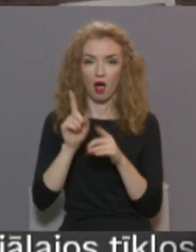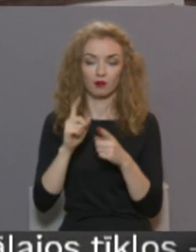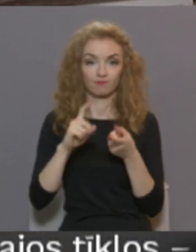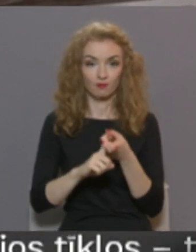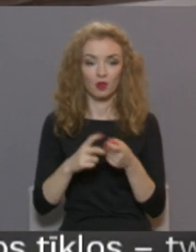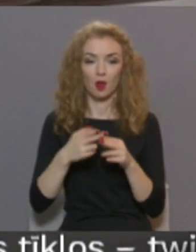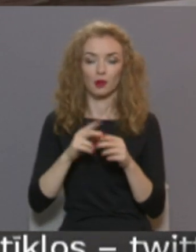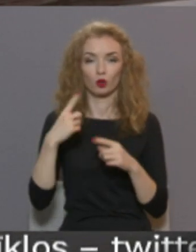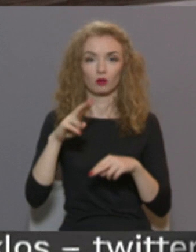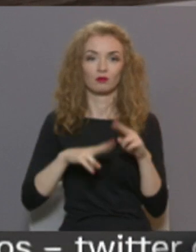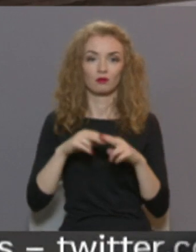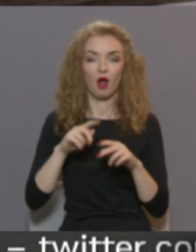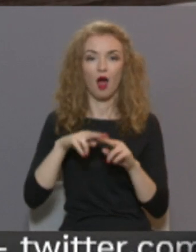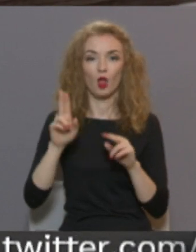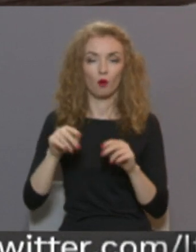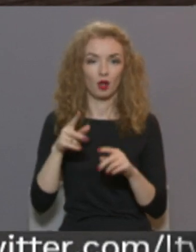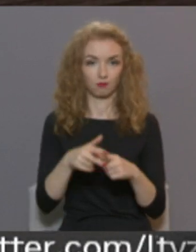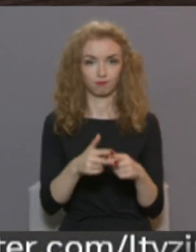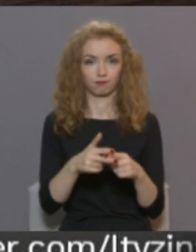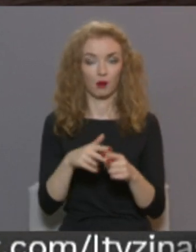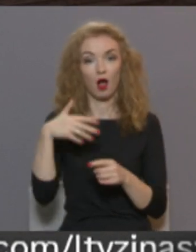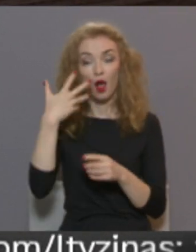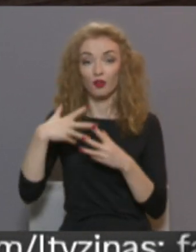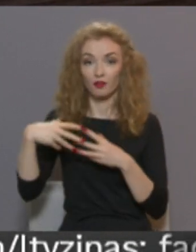būvotļaujas izsniegšanu, līdz nav panākta vienošanās ar